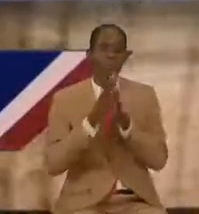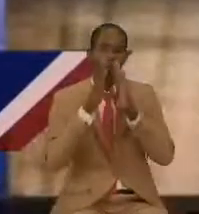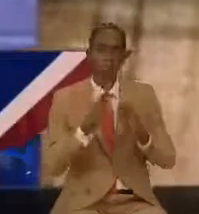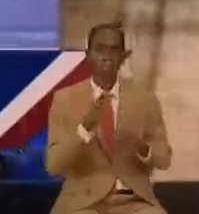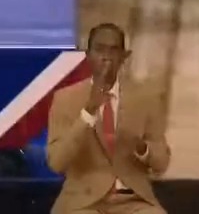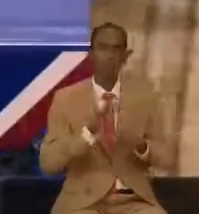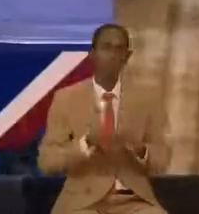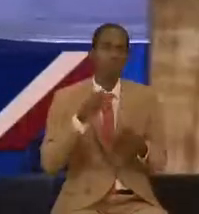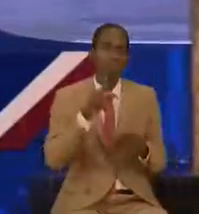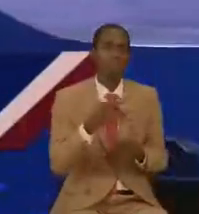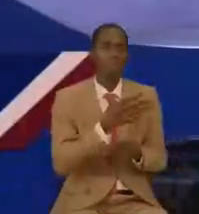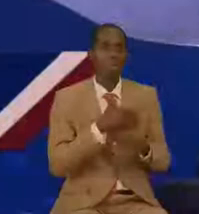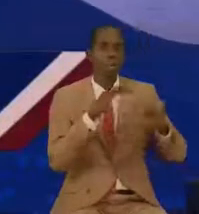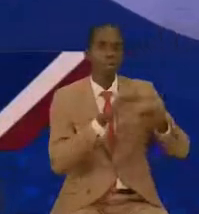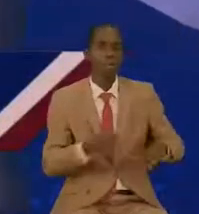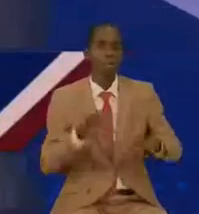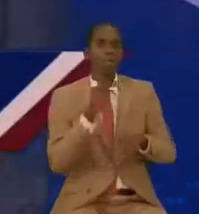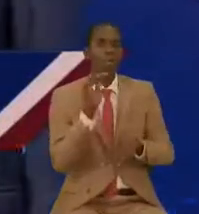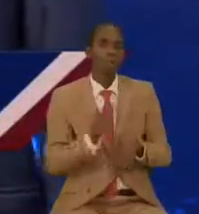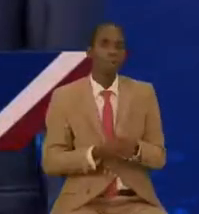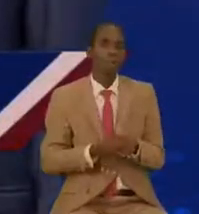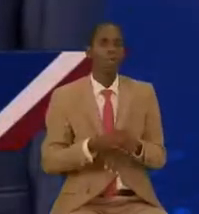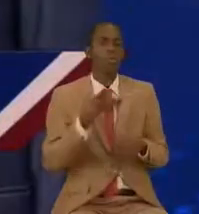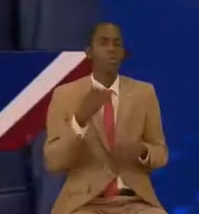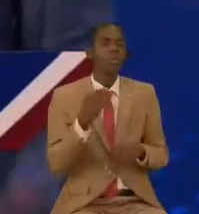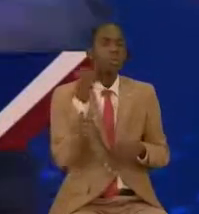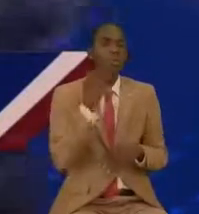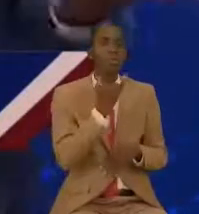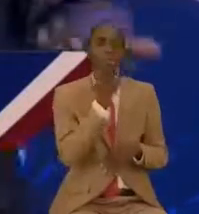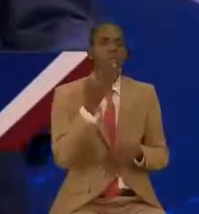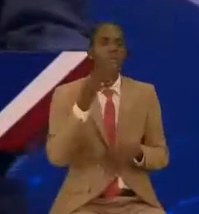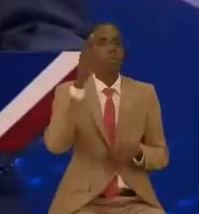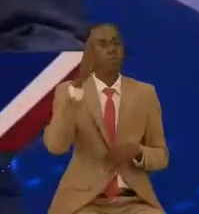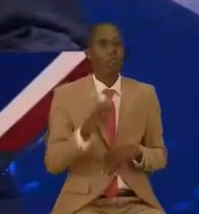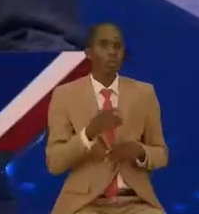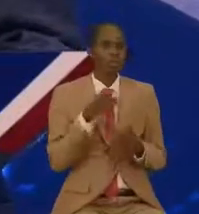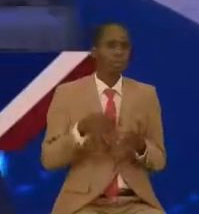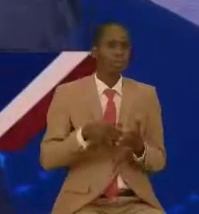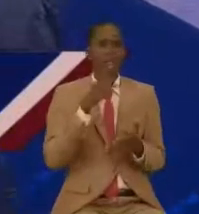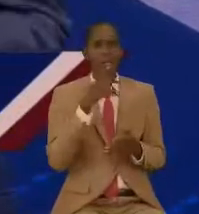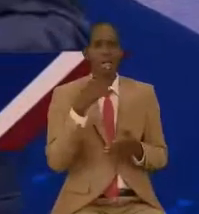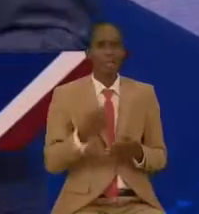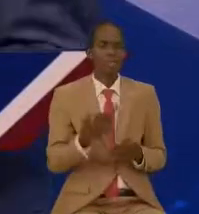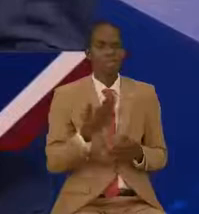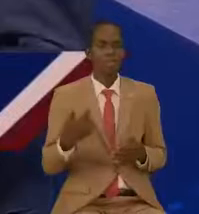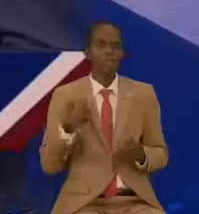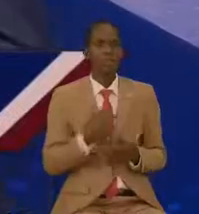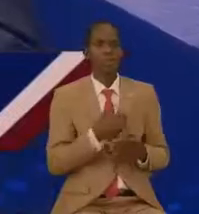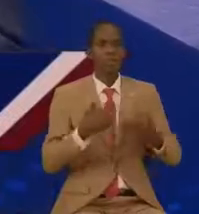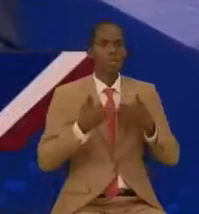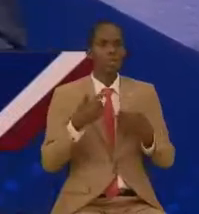qui suivent cette règle, paix et miséricorde sur eux. Voici la paix que nous avons.